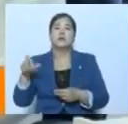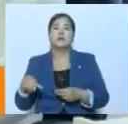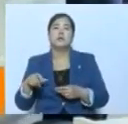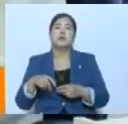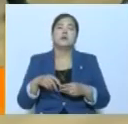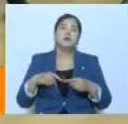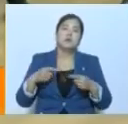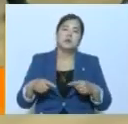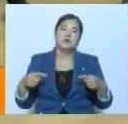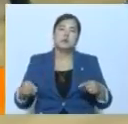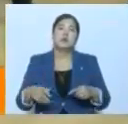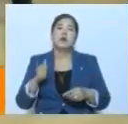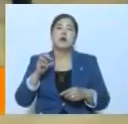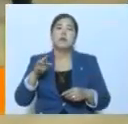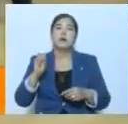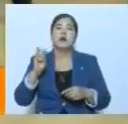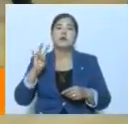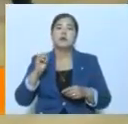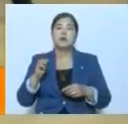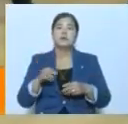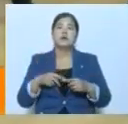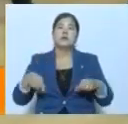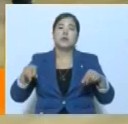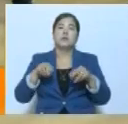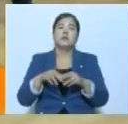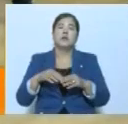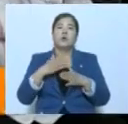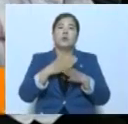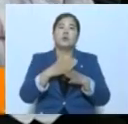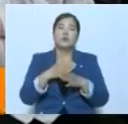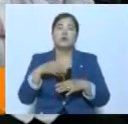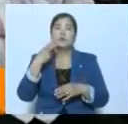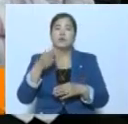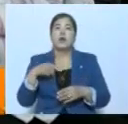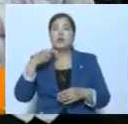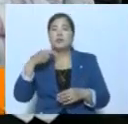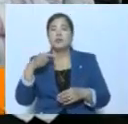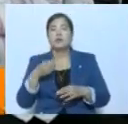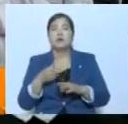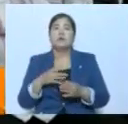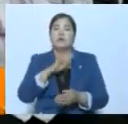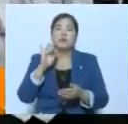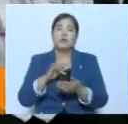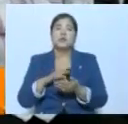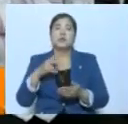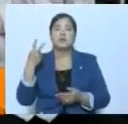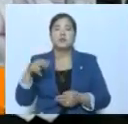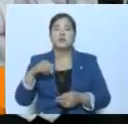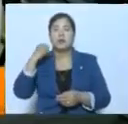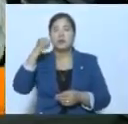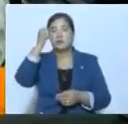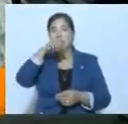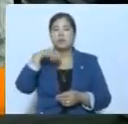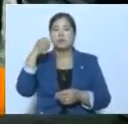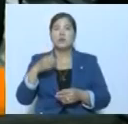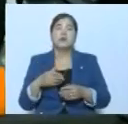жүргендерге Аманат партиясының филиалы да қолдау көрсетті. Айта кетейік, аталған шара қалада 20 жылдан бері ұйымдастырылып келеді. Басты мақсат көмекке мұқтаж